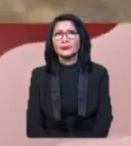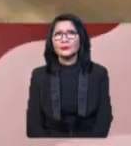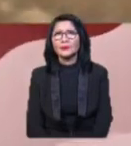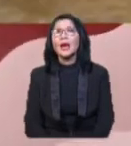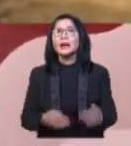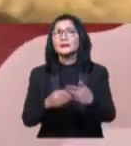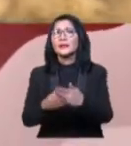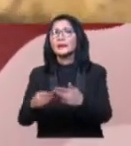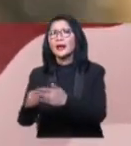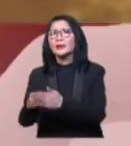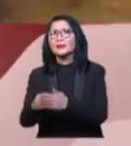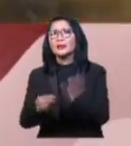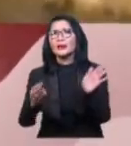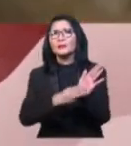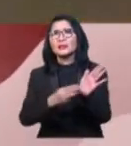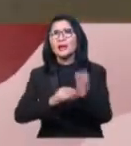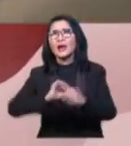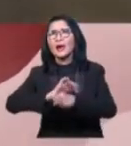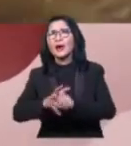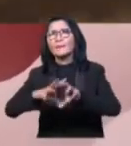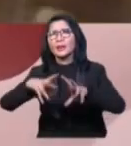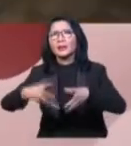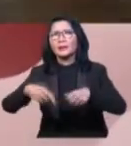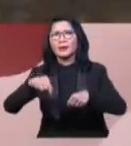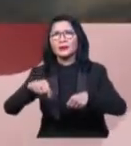disrupsi pandemi ini ya. Jadi